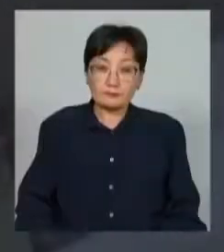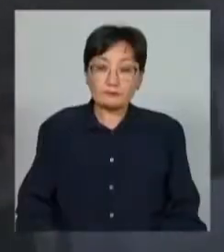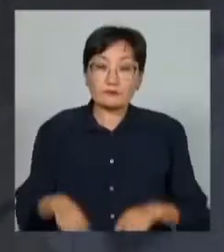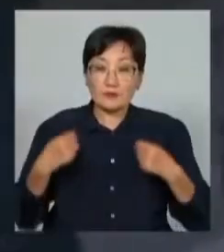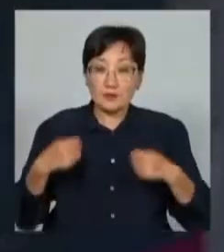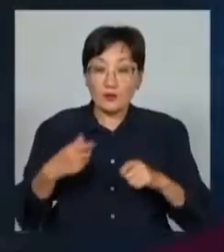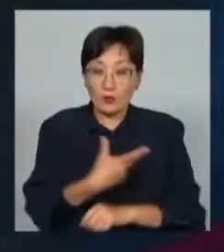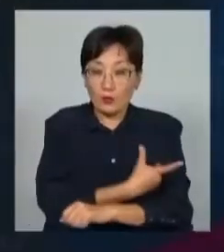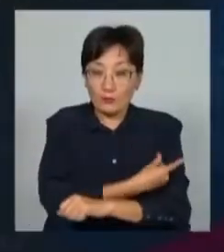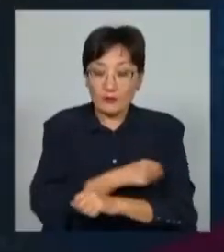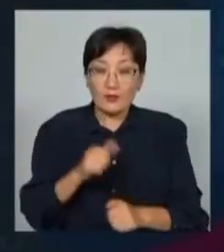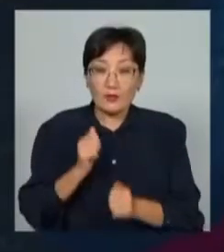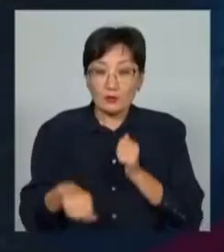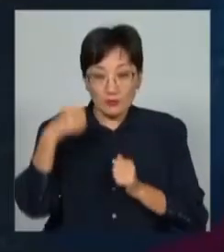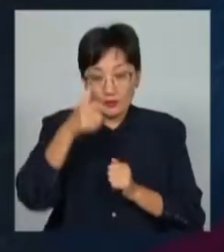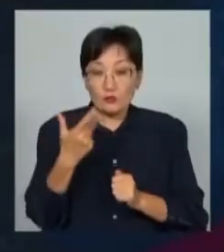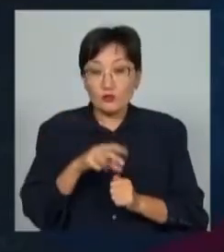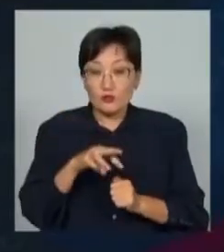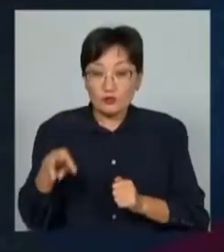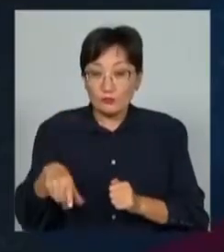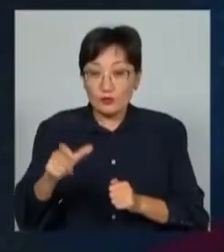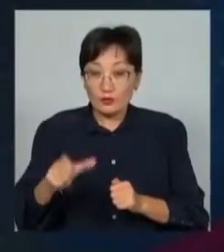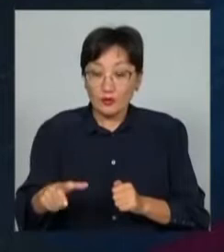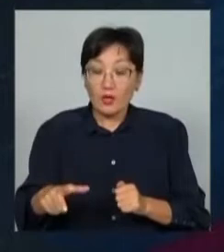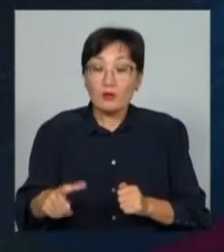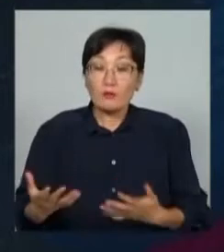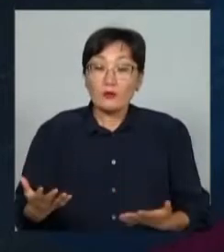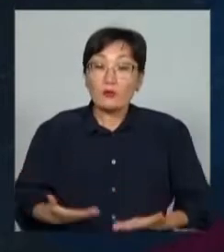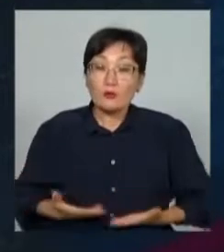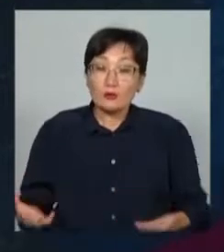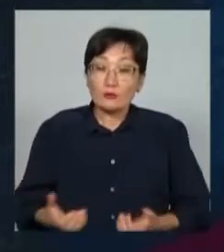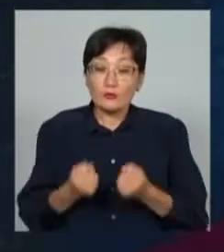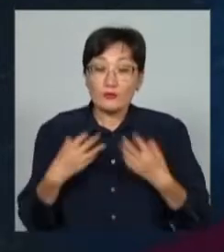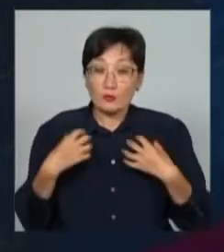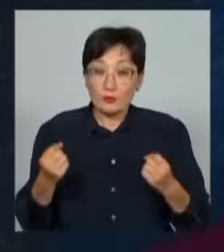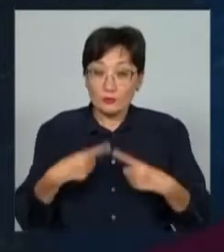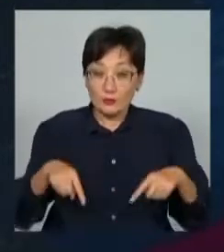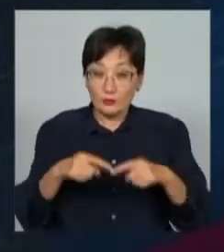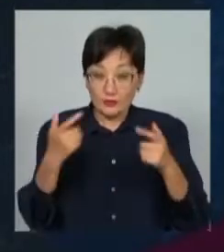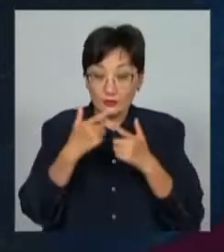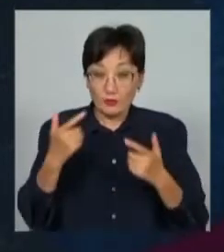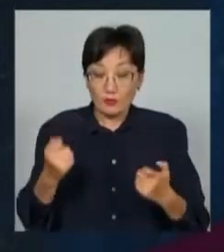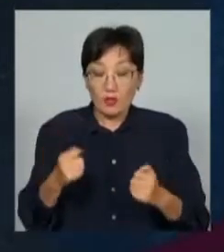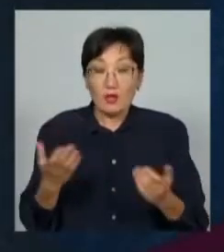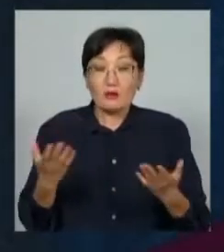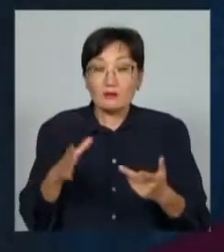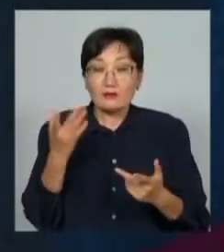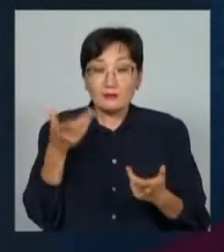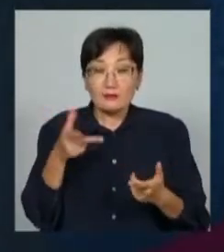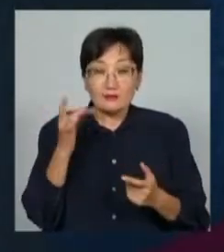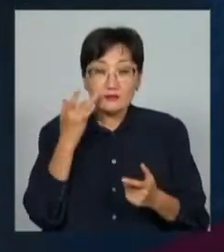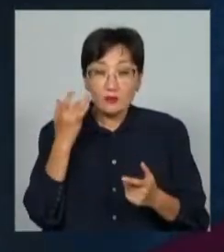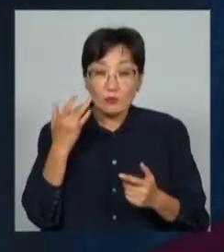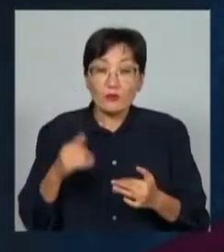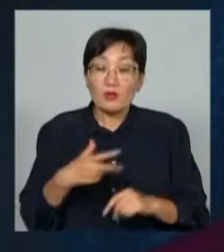Нарықтағы вакциналар жыл сайын 3 миллиондай адамның өмірін құтқарады. Бұл дүниежүзілік денсаулық сақтау ұйымының мәлімдемесі. Қай заманда болмасын,